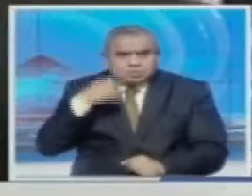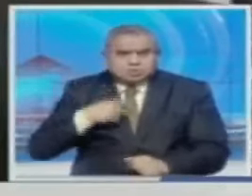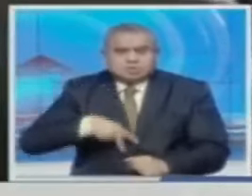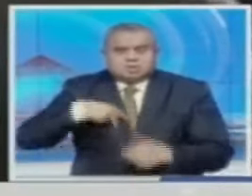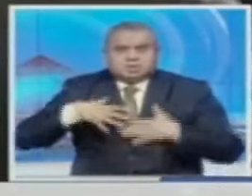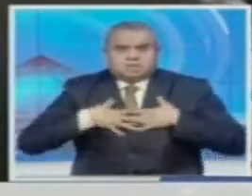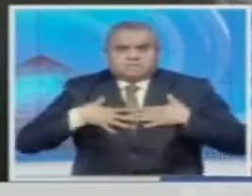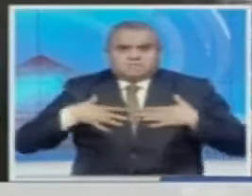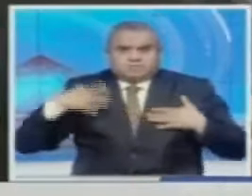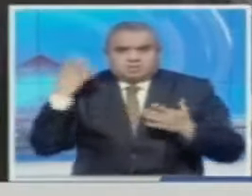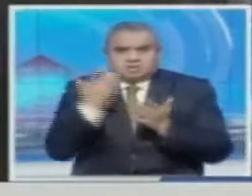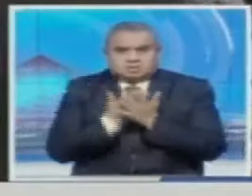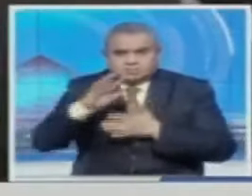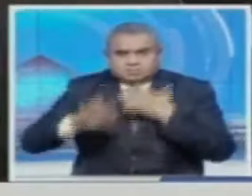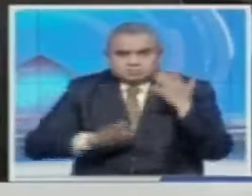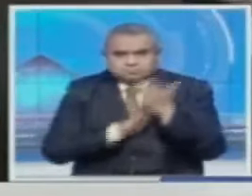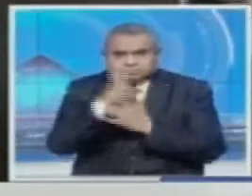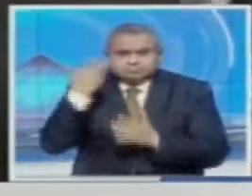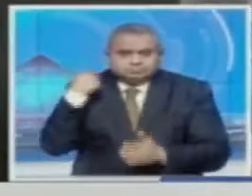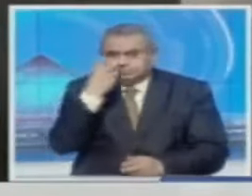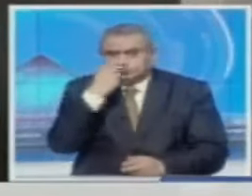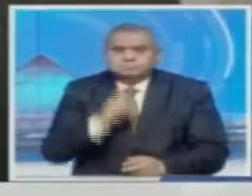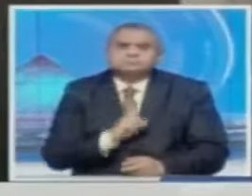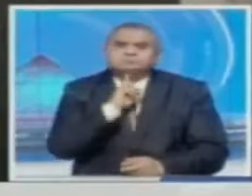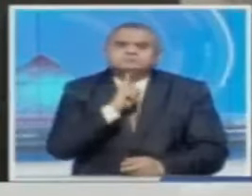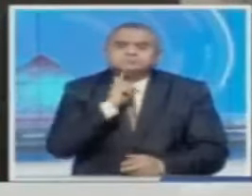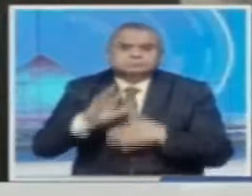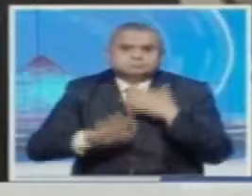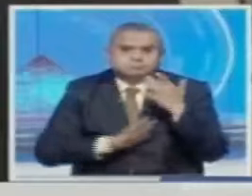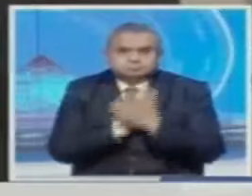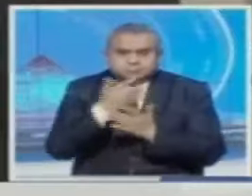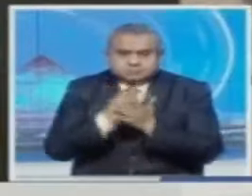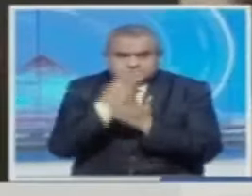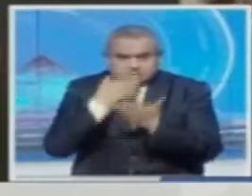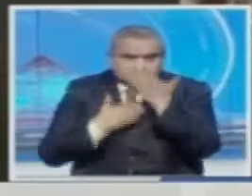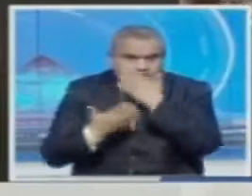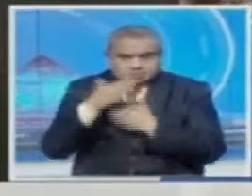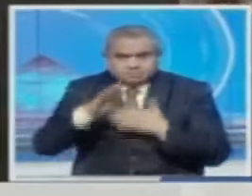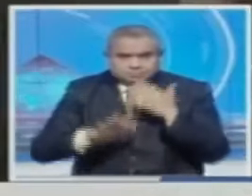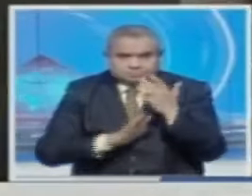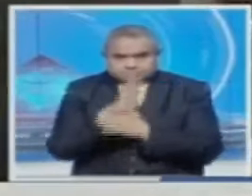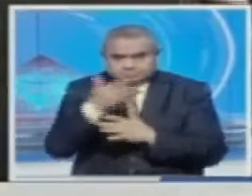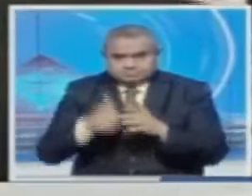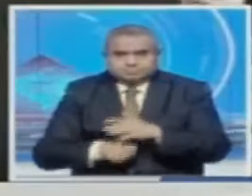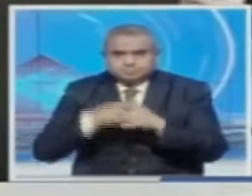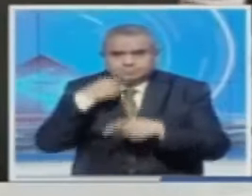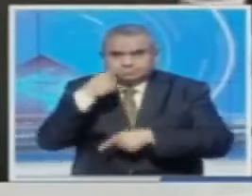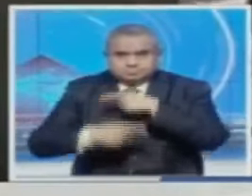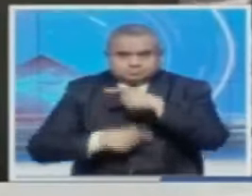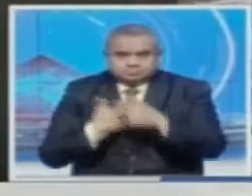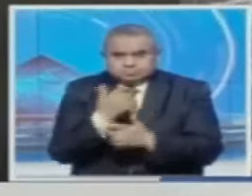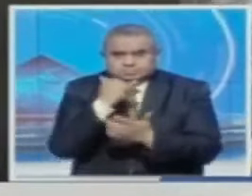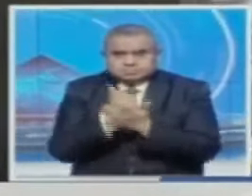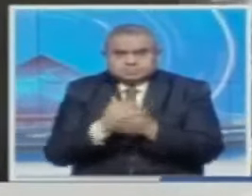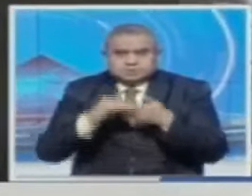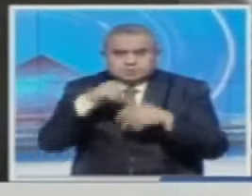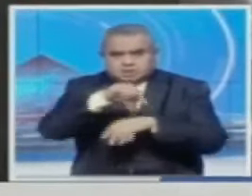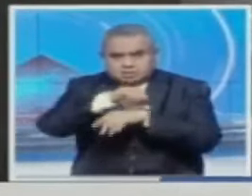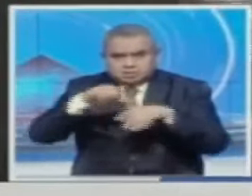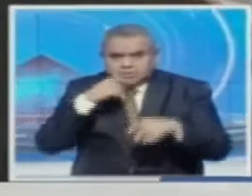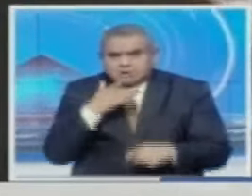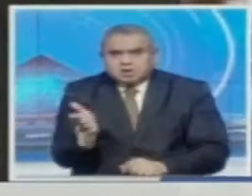معنوياتهم بعد يقين وقر في صدورهم بأن مصر الكبيرة لا تنتظر النداء لمساعدة أشقائها